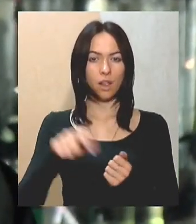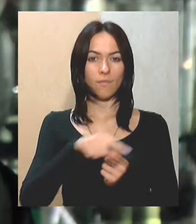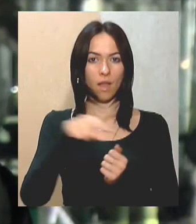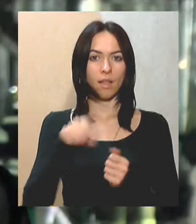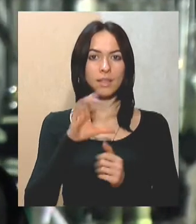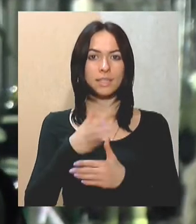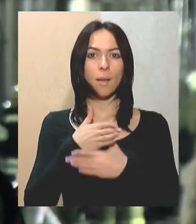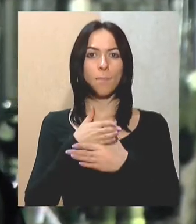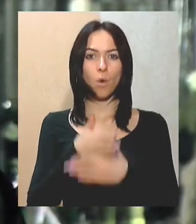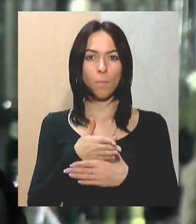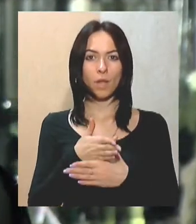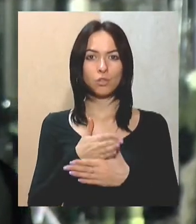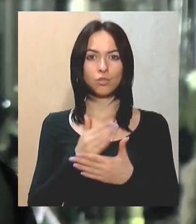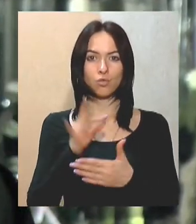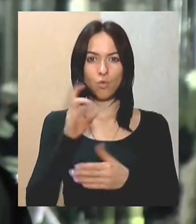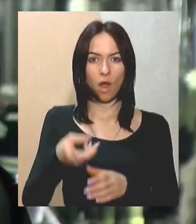допомогою висотного крана